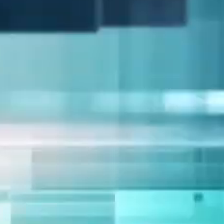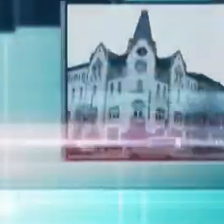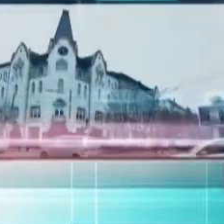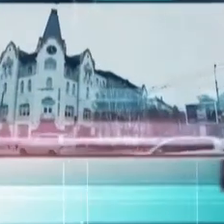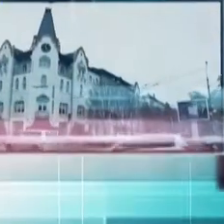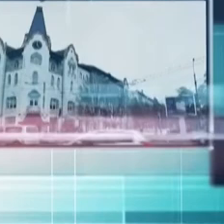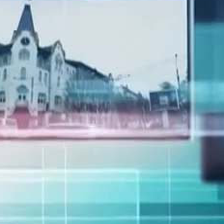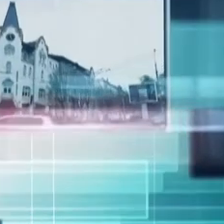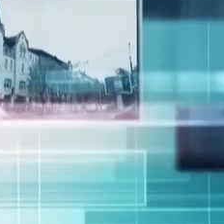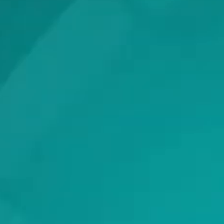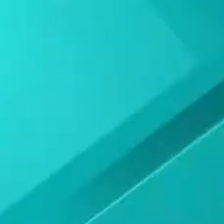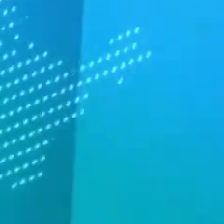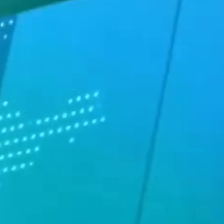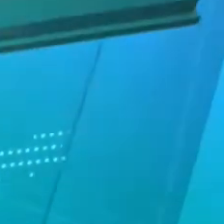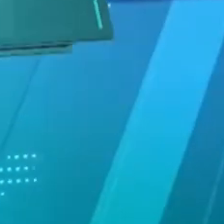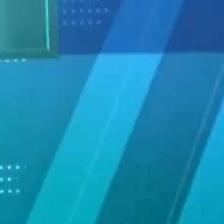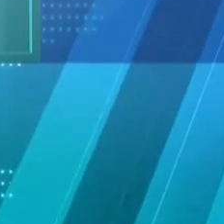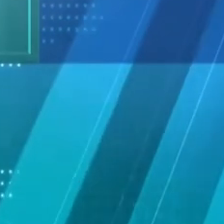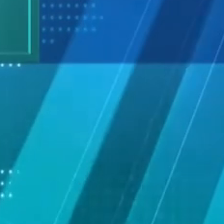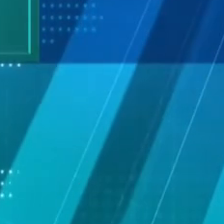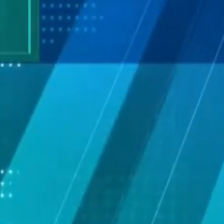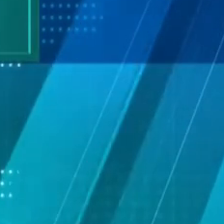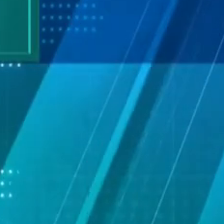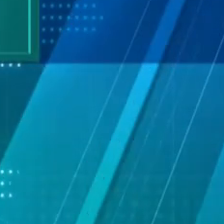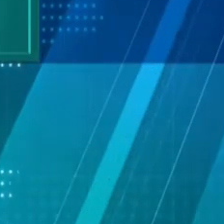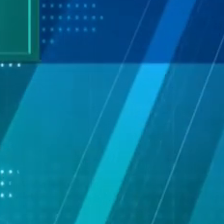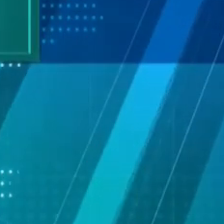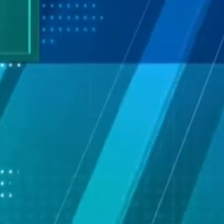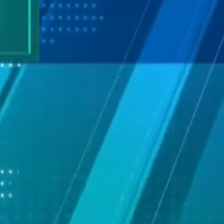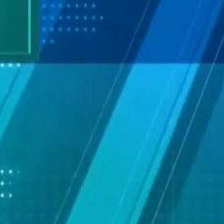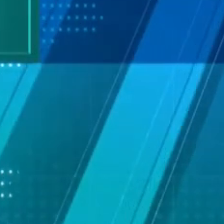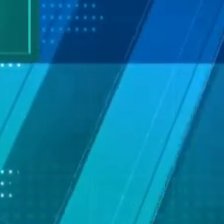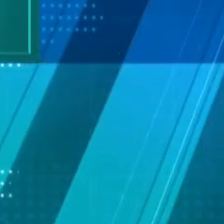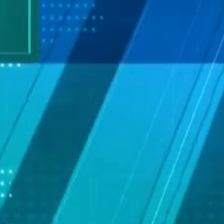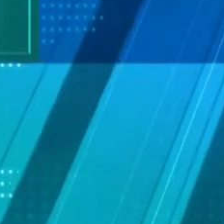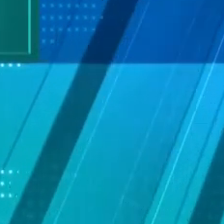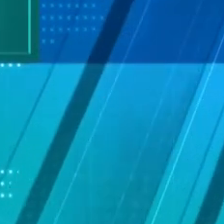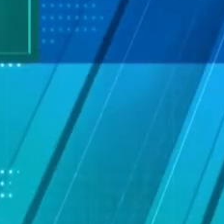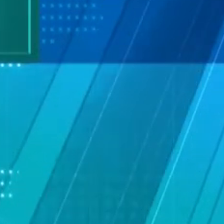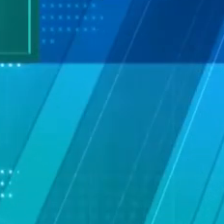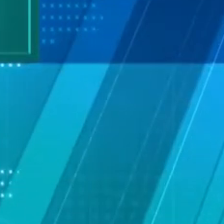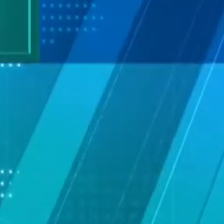перегляд!